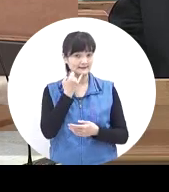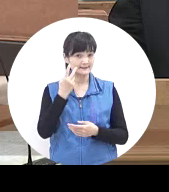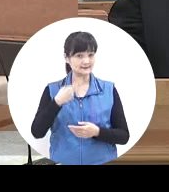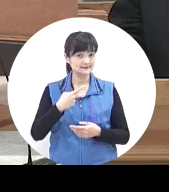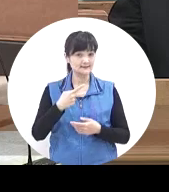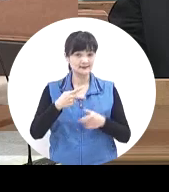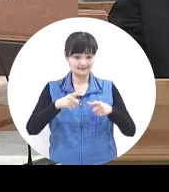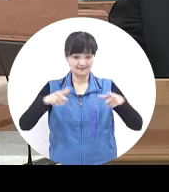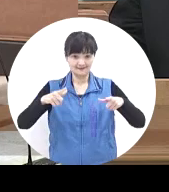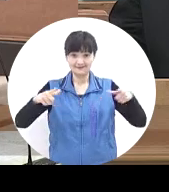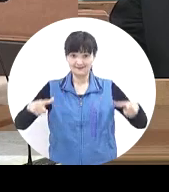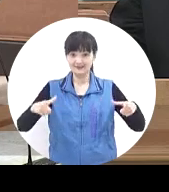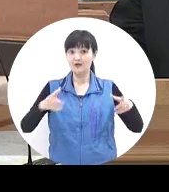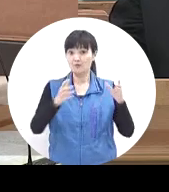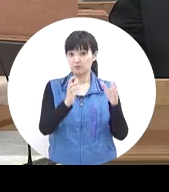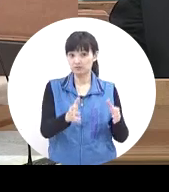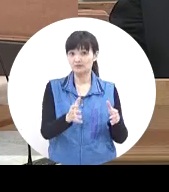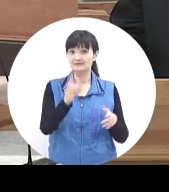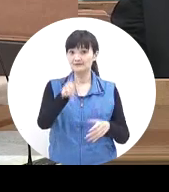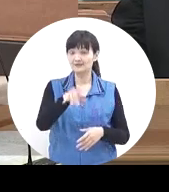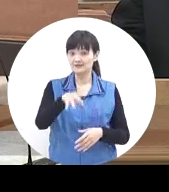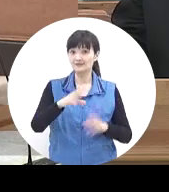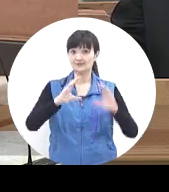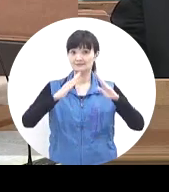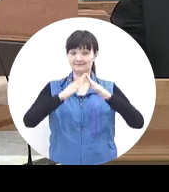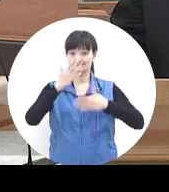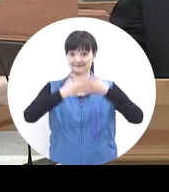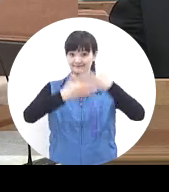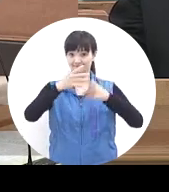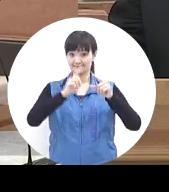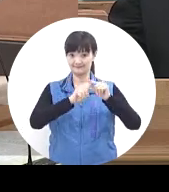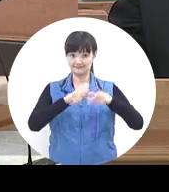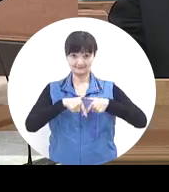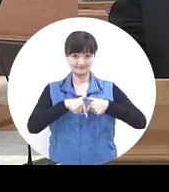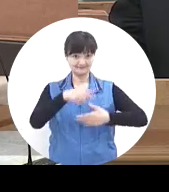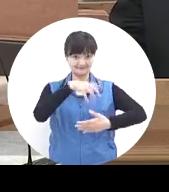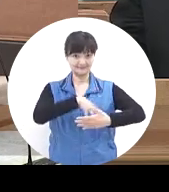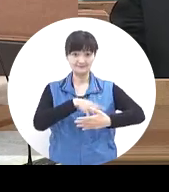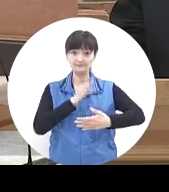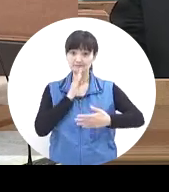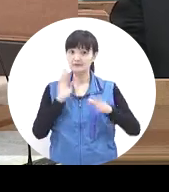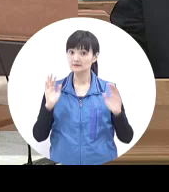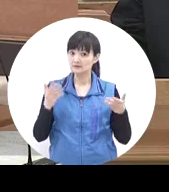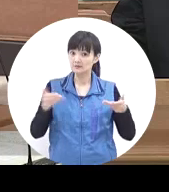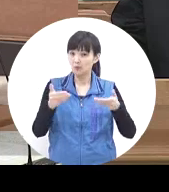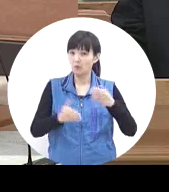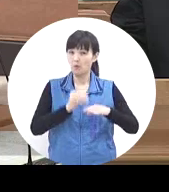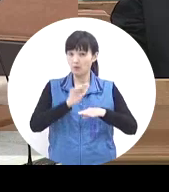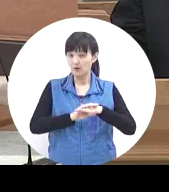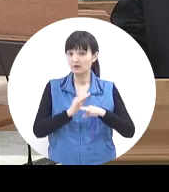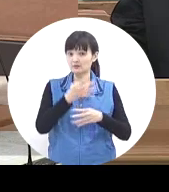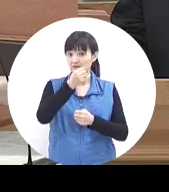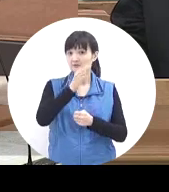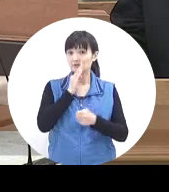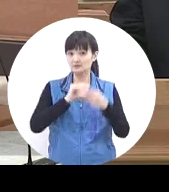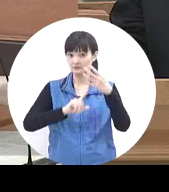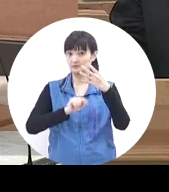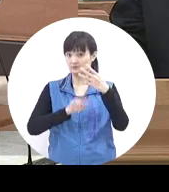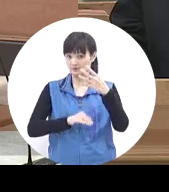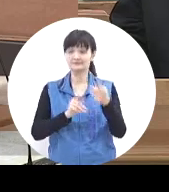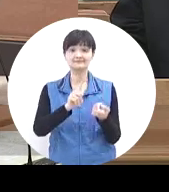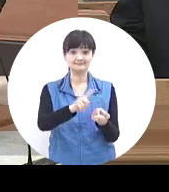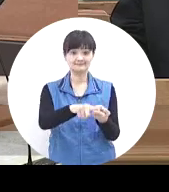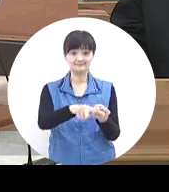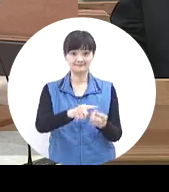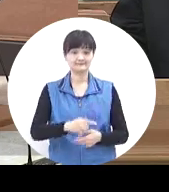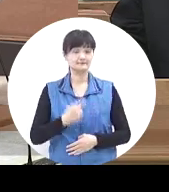我们的国家电影中心里面， 对，没错。 那是不是4月底就要完工了？ 是，没错。 好，那我想要请问市